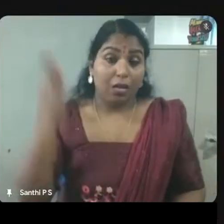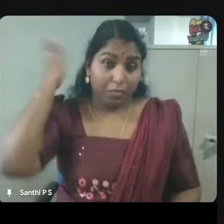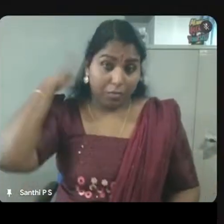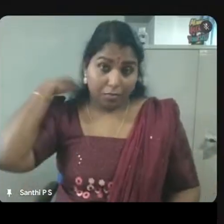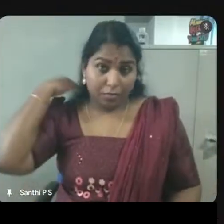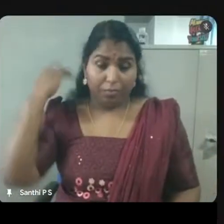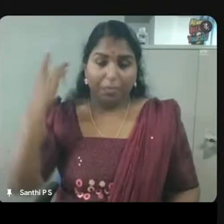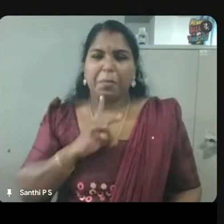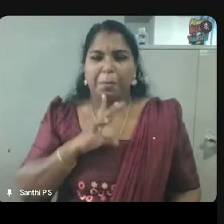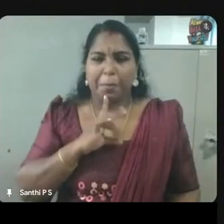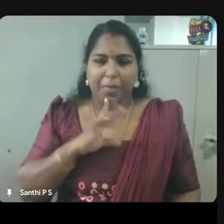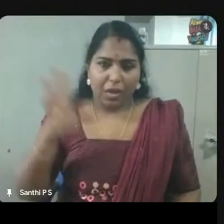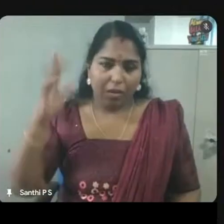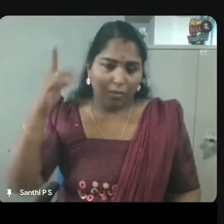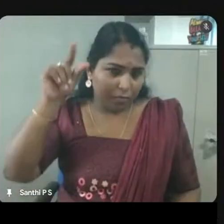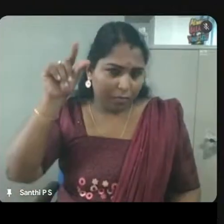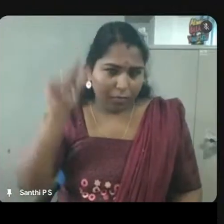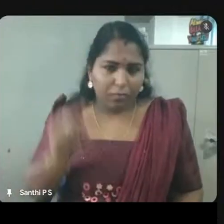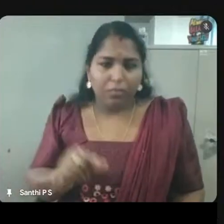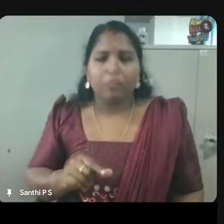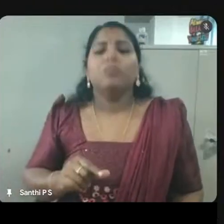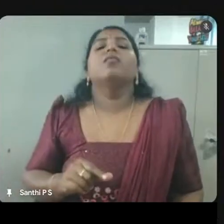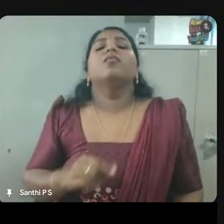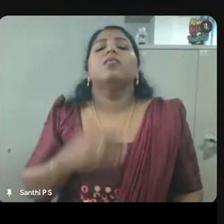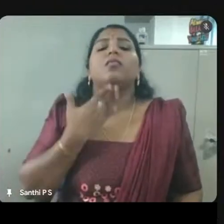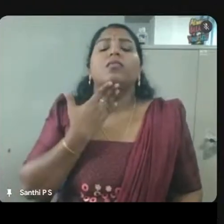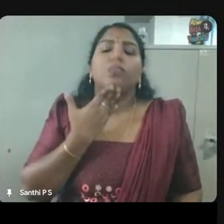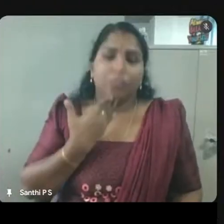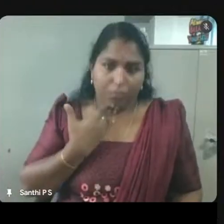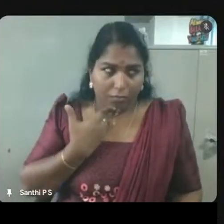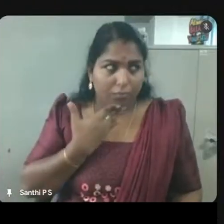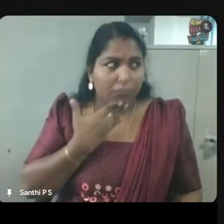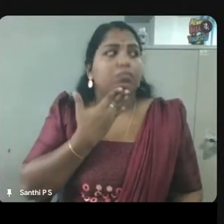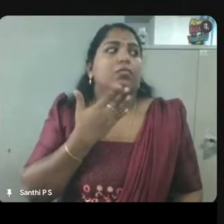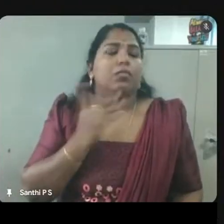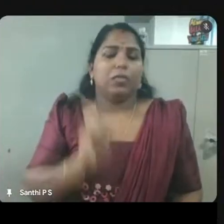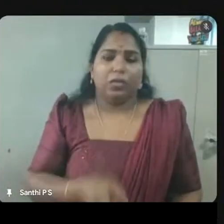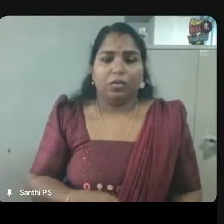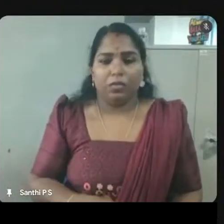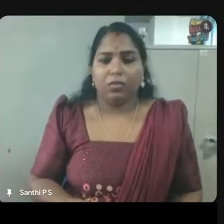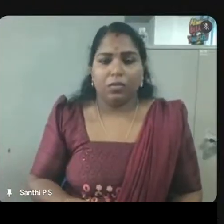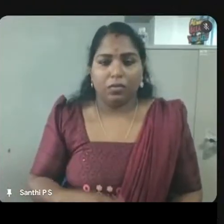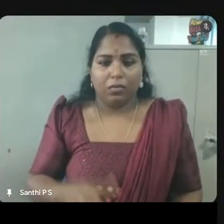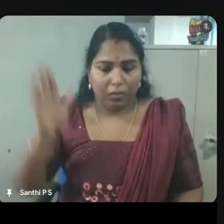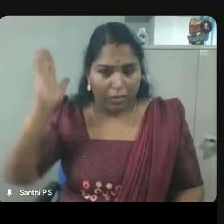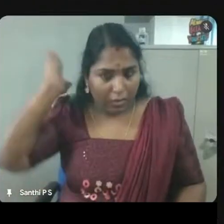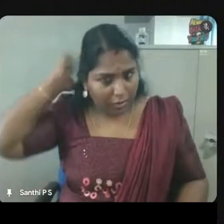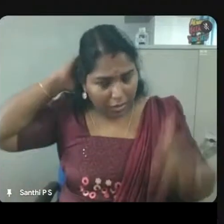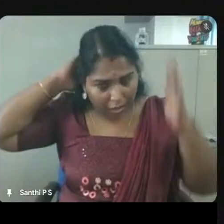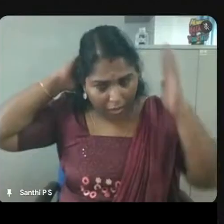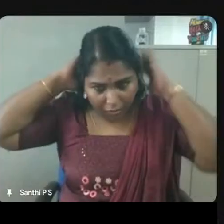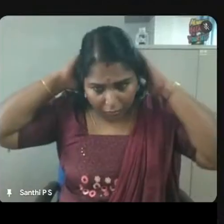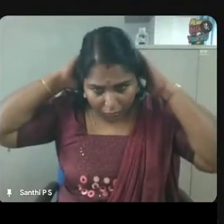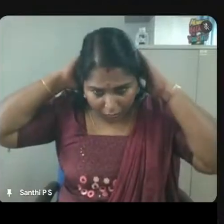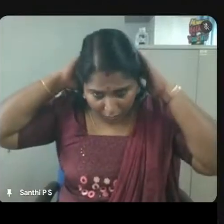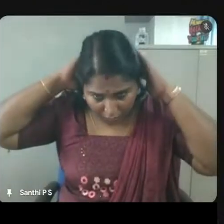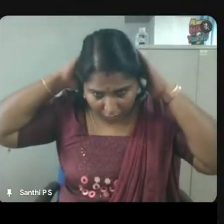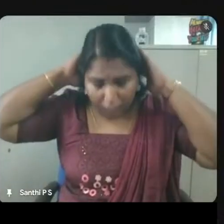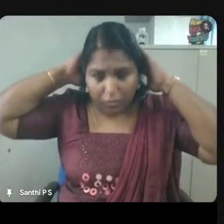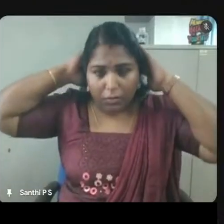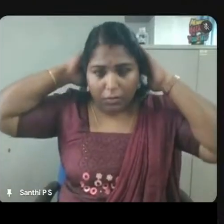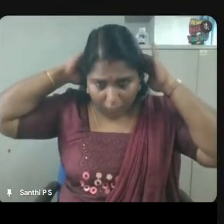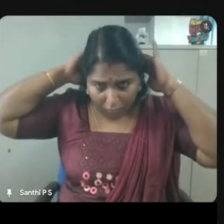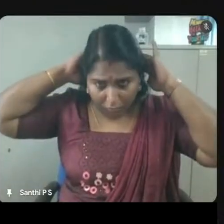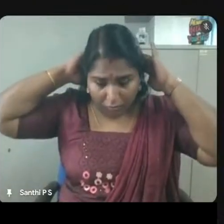ടക്ക് എന്ന് പറഞ്ഞിട്ട് ഇങ്ങനെ കഴുത്ത് നേരെ ബാക്കിലോട്ട് ആക്കുക, കൈ ഇങ്ങനെ വെച്ചിട്ട് കൈ കൊണ്ട് മുമ്പോട്ടും തല കൊണ്ട് പുറകോട്ടും ഇങ്ങനെ പ്രഷർ കൊടുക്കുക. അതുപോലെ